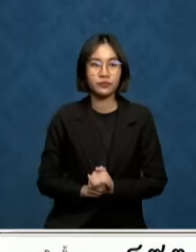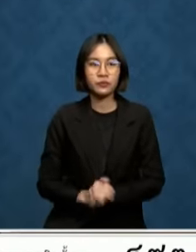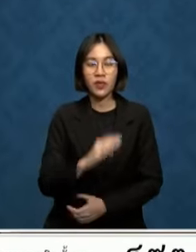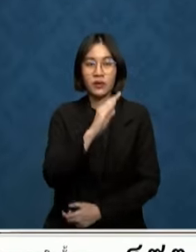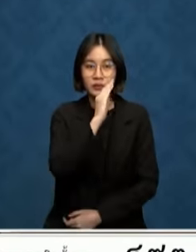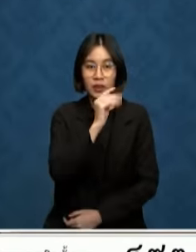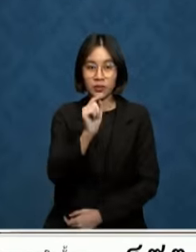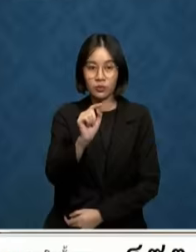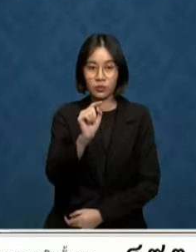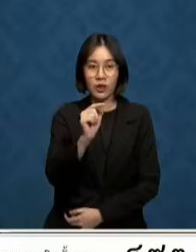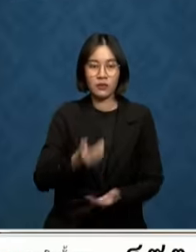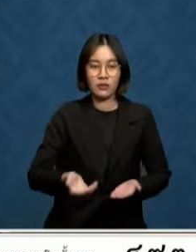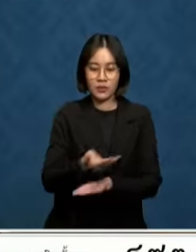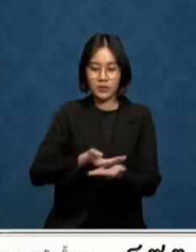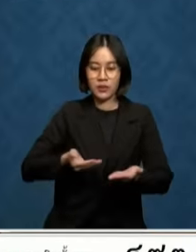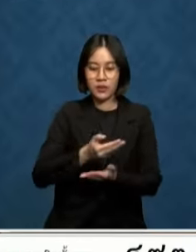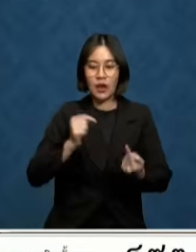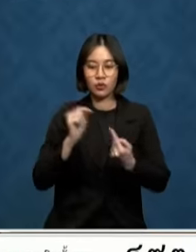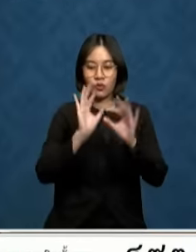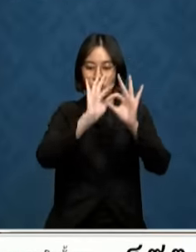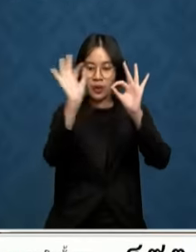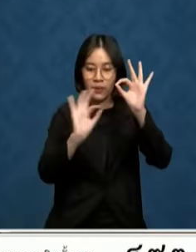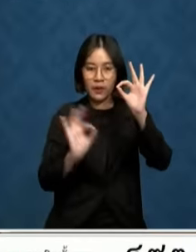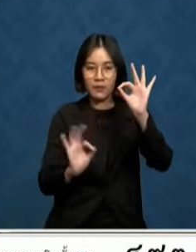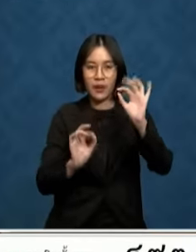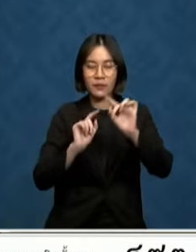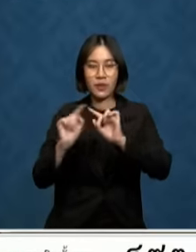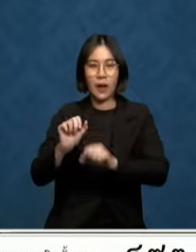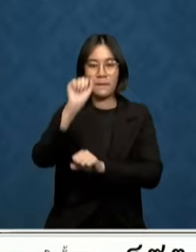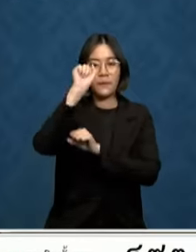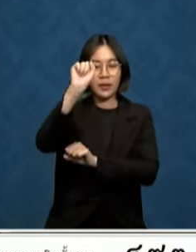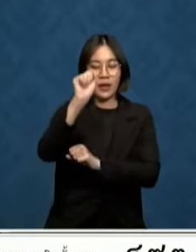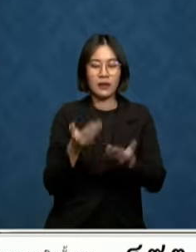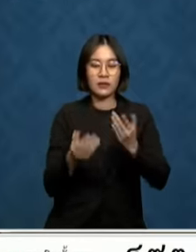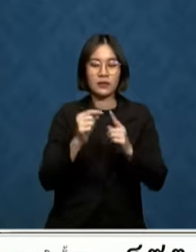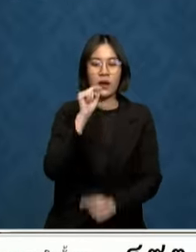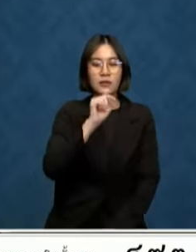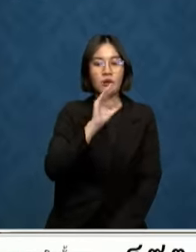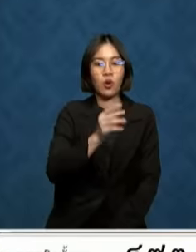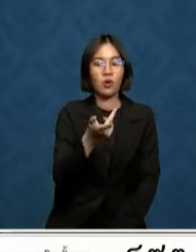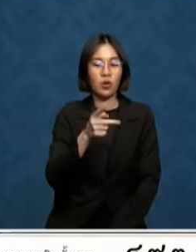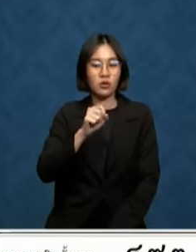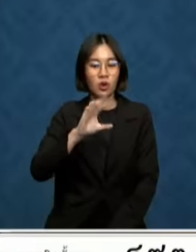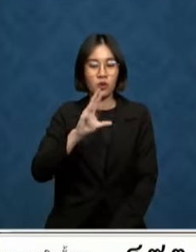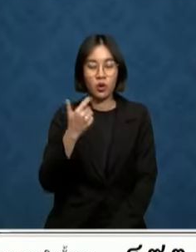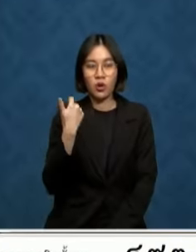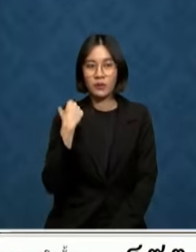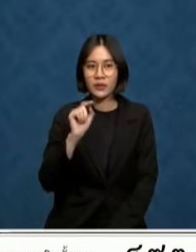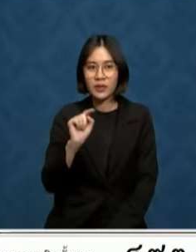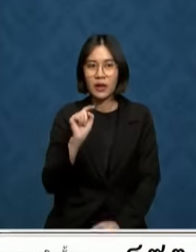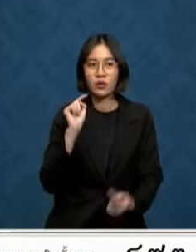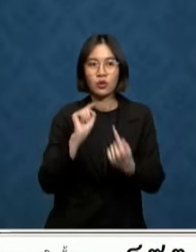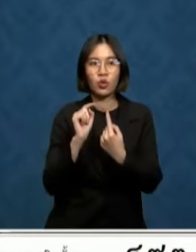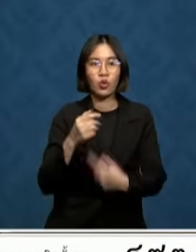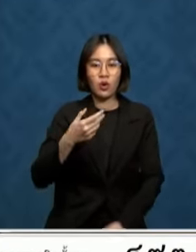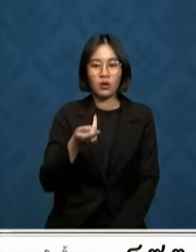หากเรามาพิจรณาในส่วของเน้อหาของประกาศหรอคำสั่งของคอสช. กับ้างเราจะพบวาใน